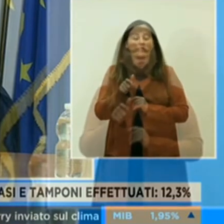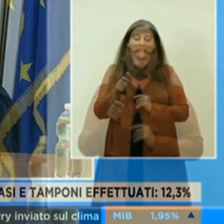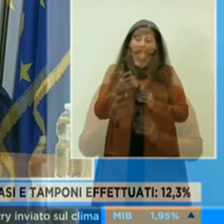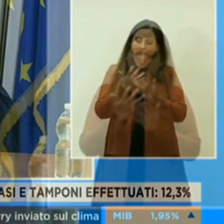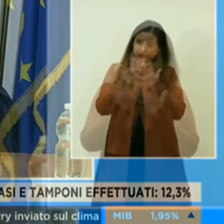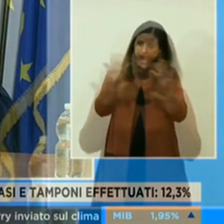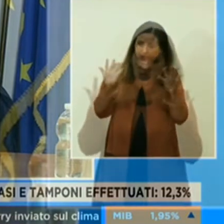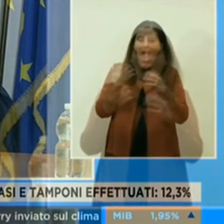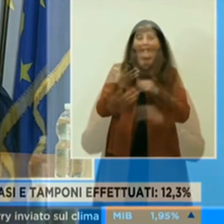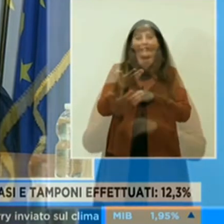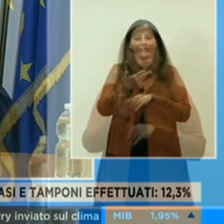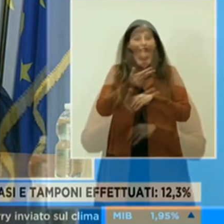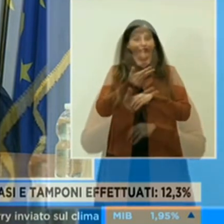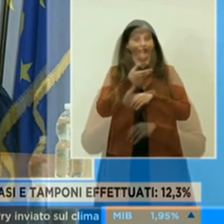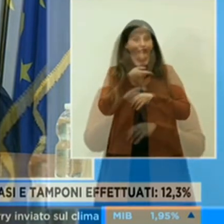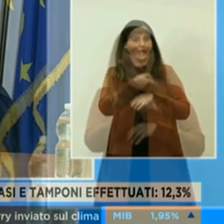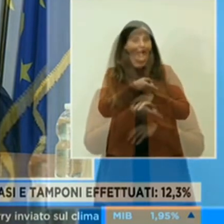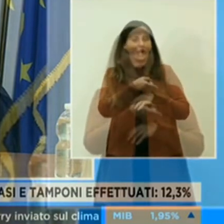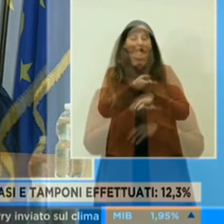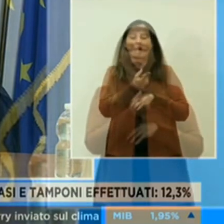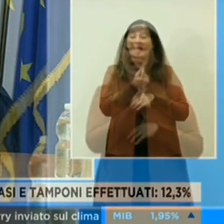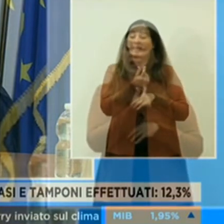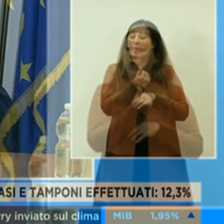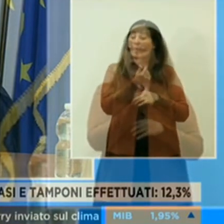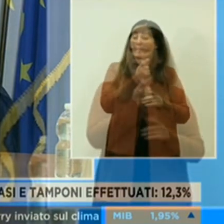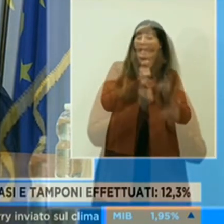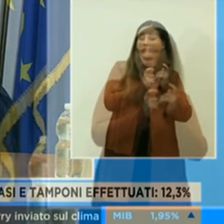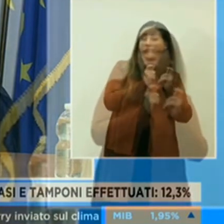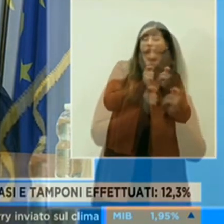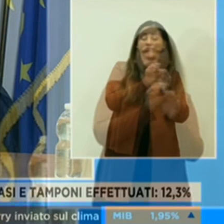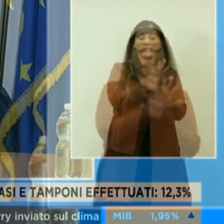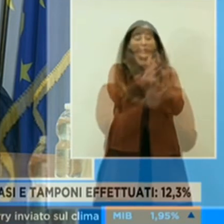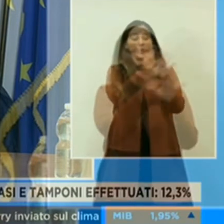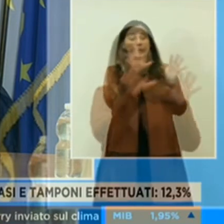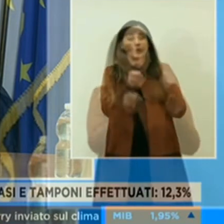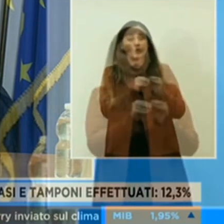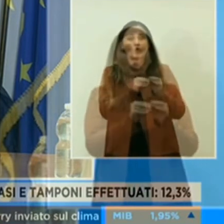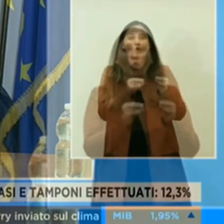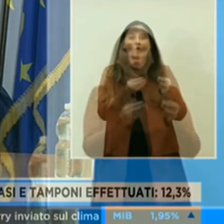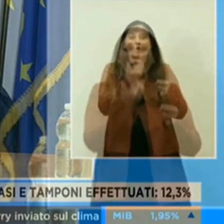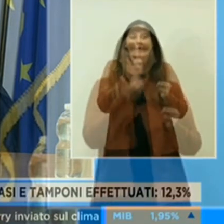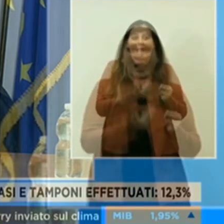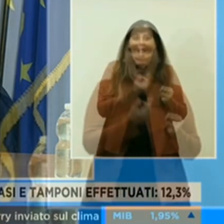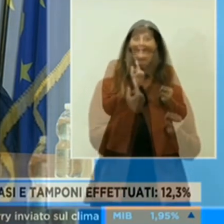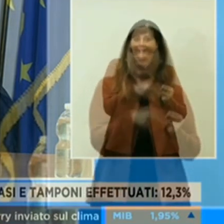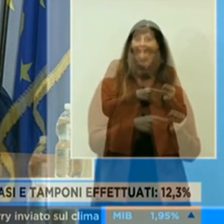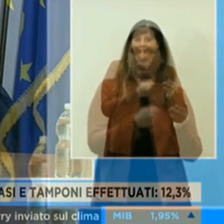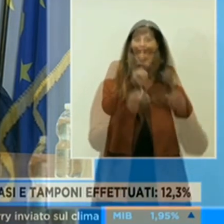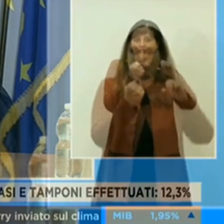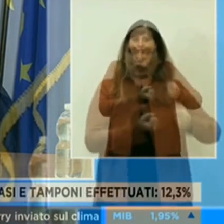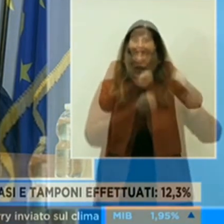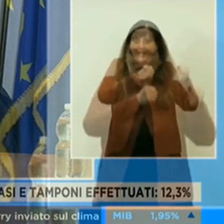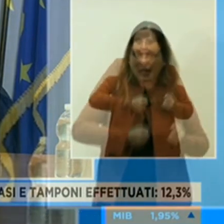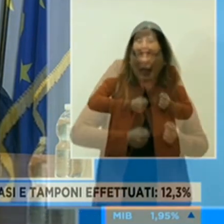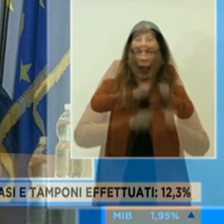chiaramente c'è tutta un'economia che si muove sugli impianti